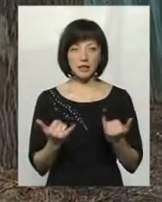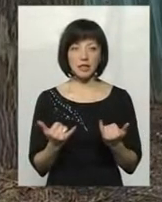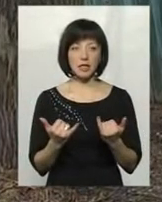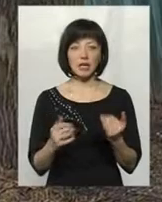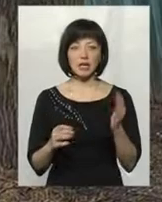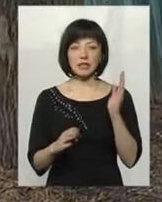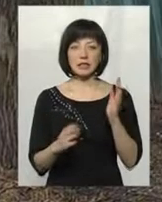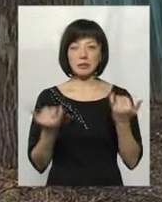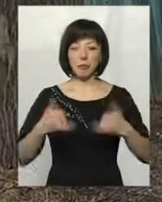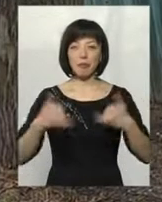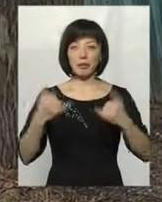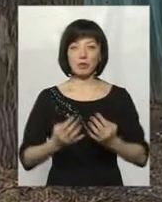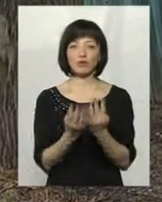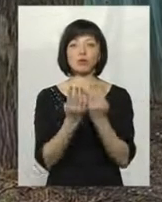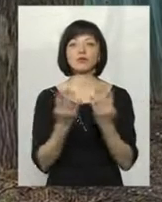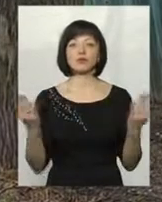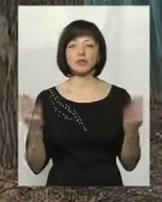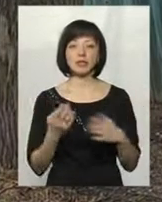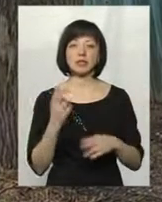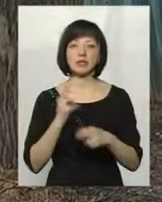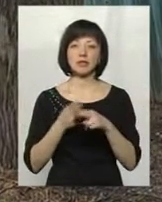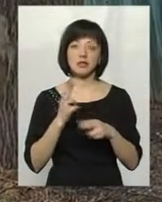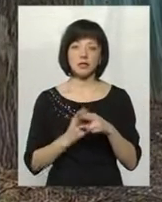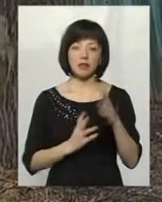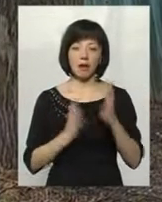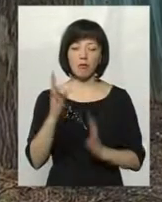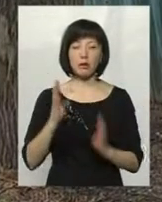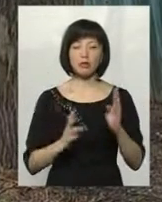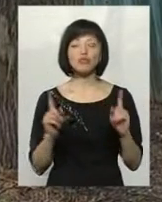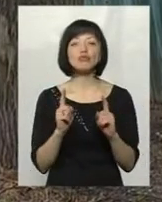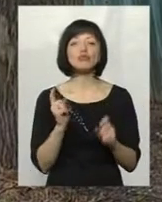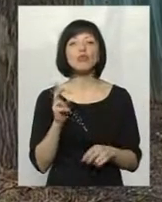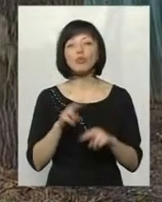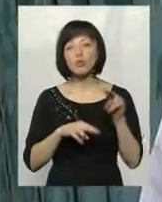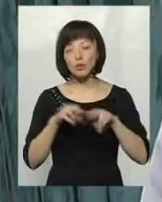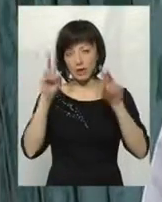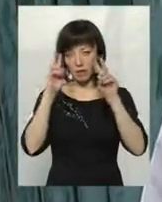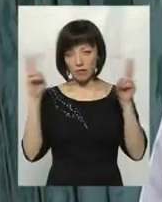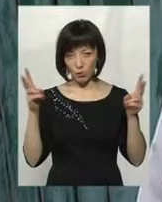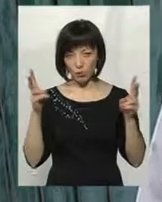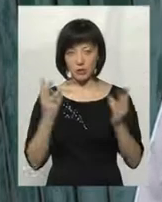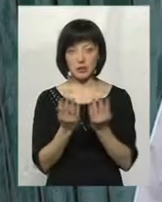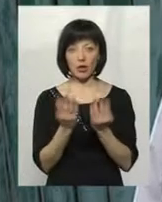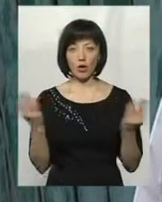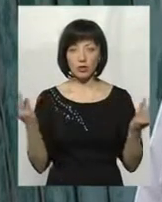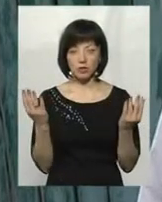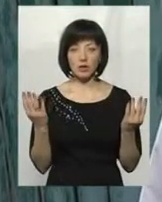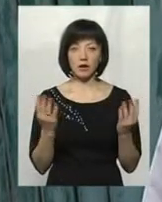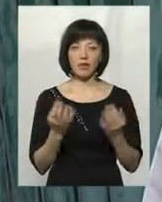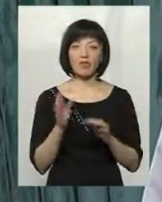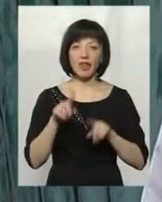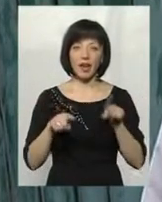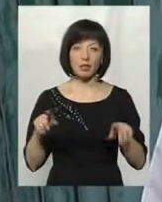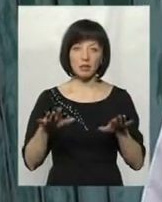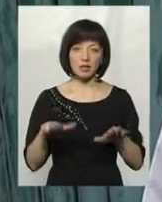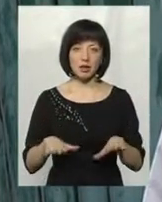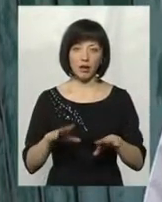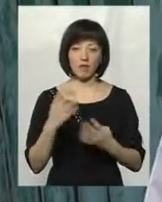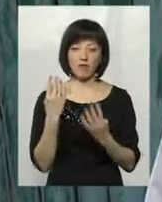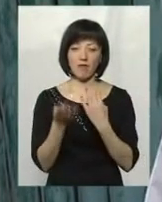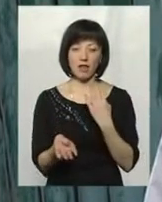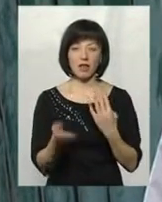бетону виростає залізна арматура. Хто і що бутує, невідомо. Адже на загорожі, яка в деяких місцях уже навіть